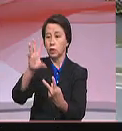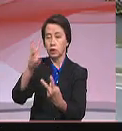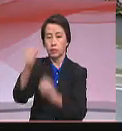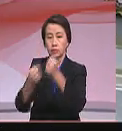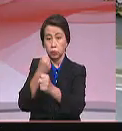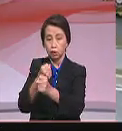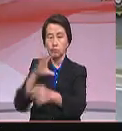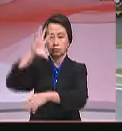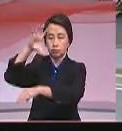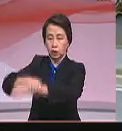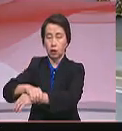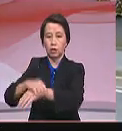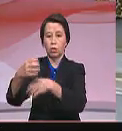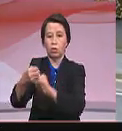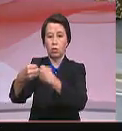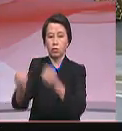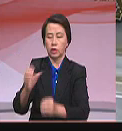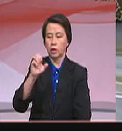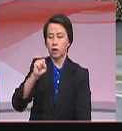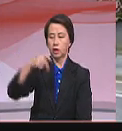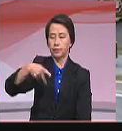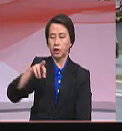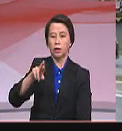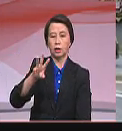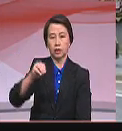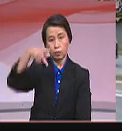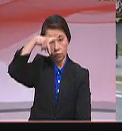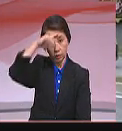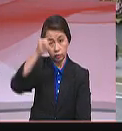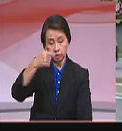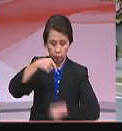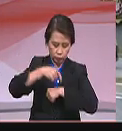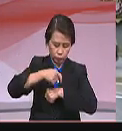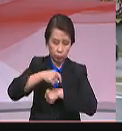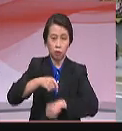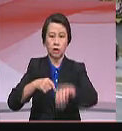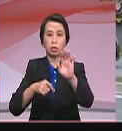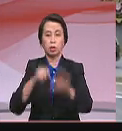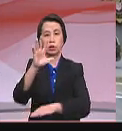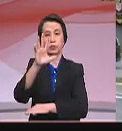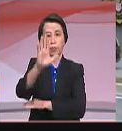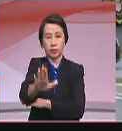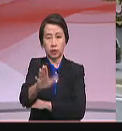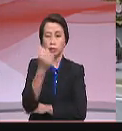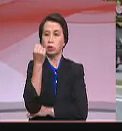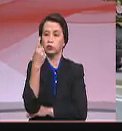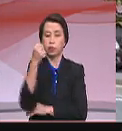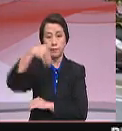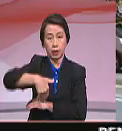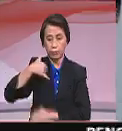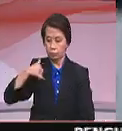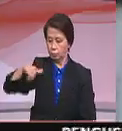itu ditahan di ibu pejabat SPRM Putrajaya kira-kira pukul 5 petang dan 11 malam